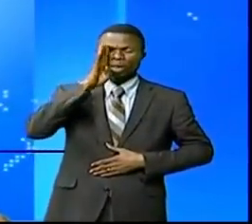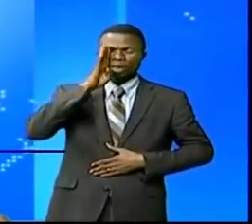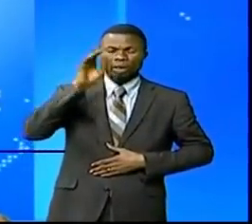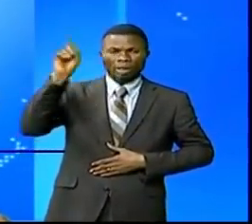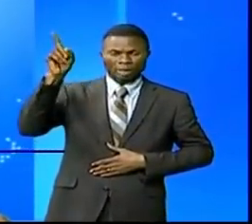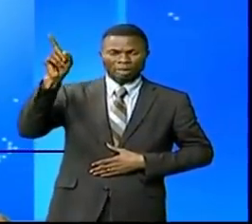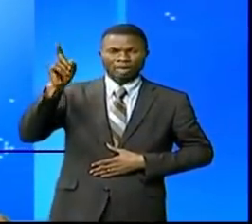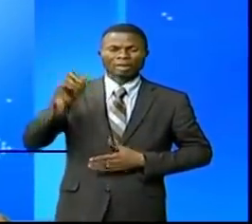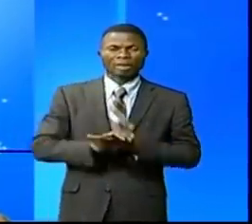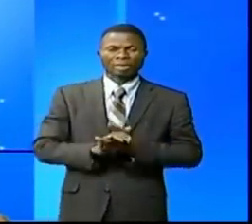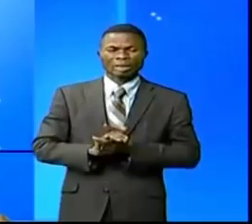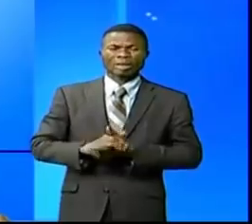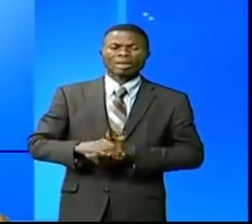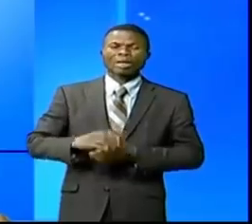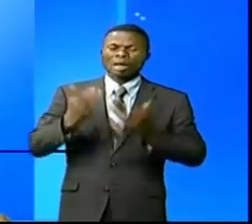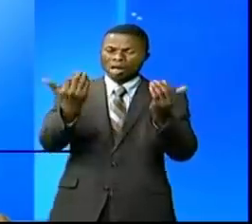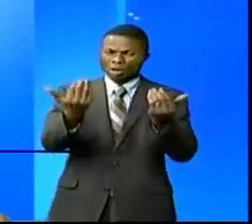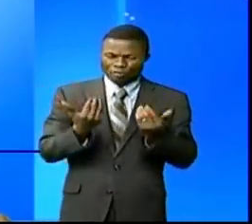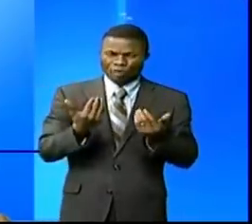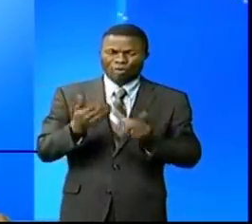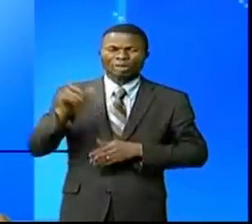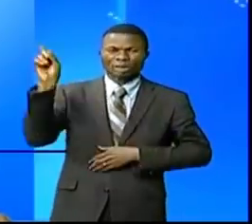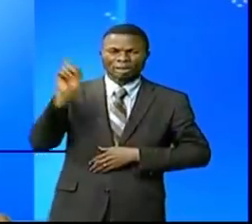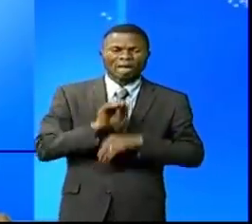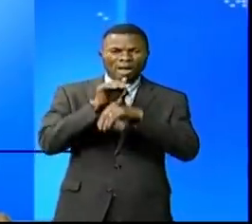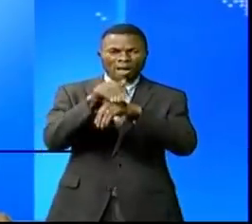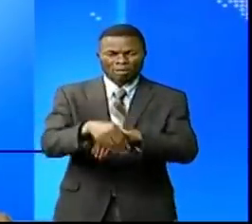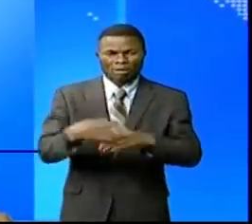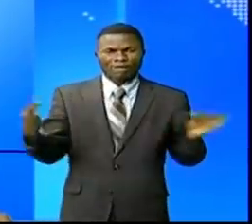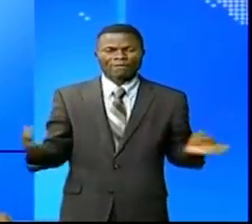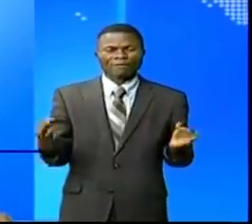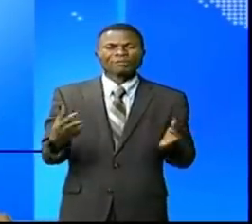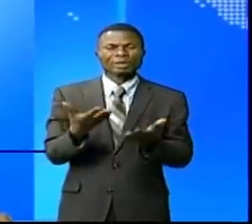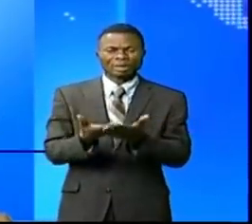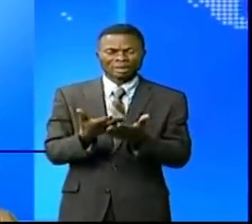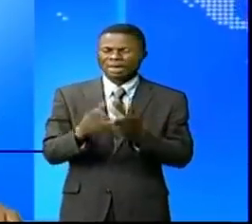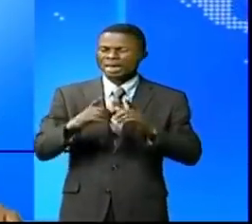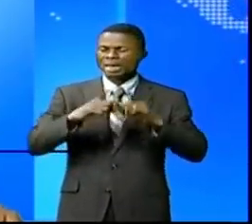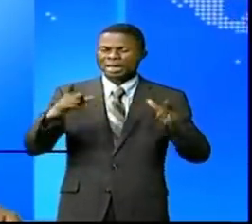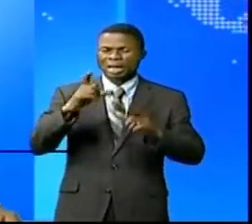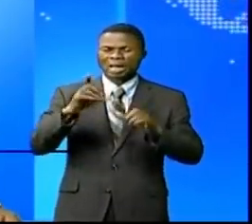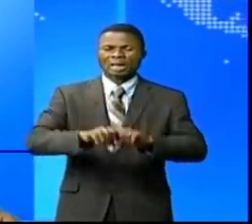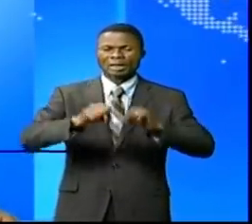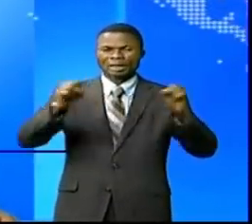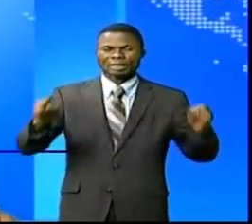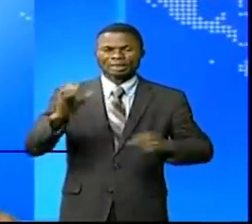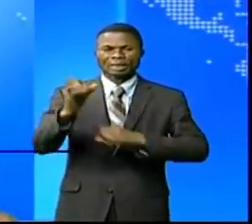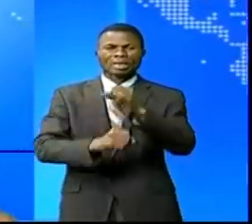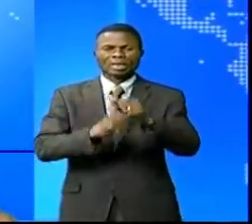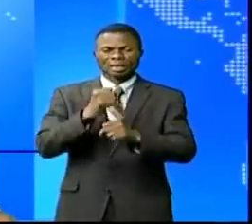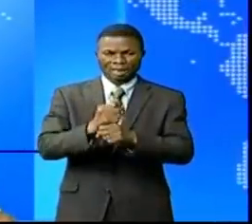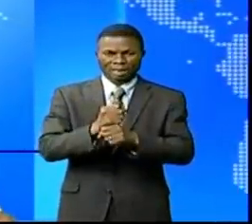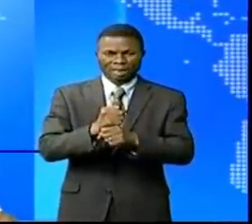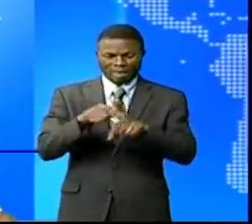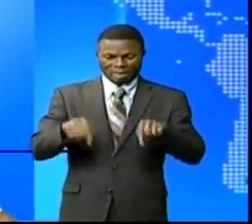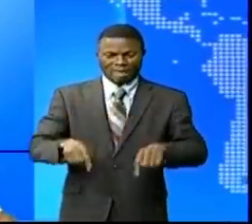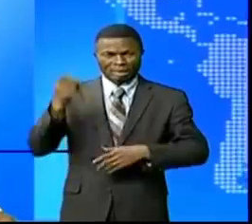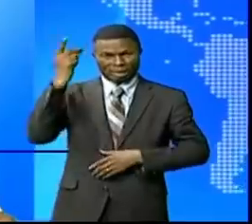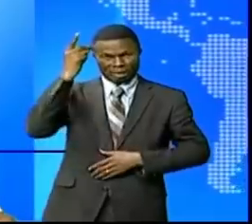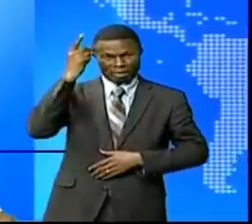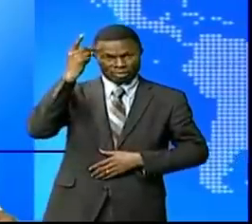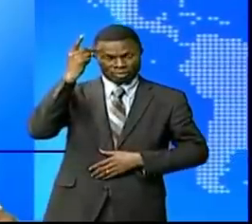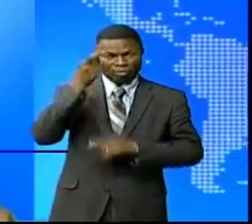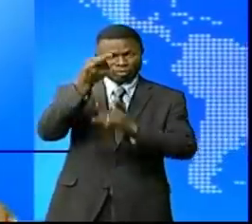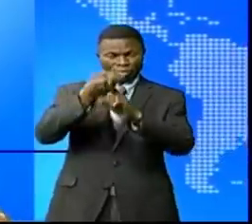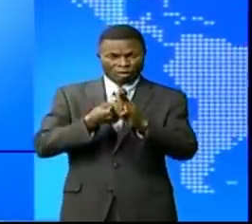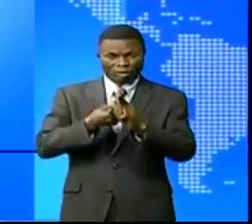a exprimé sa volonté de prendre part à ce grand événement qui aura lieu ici à Kinshasa au mois